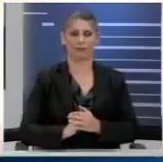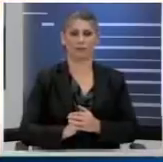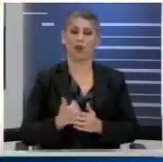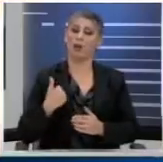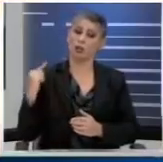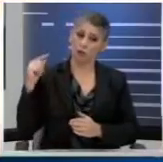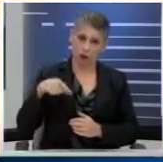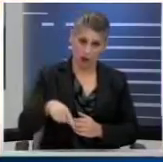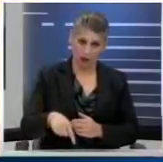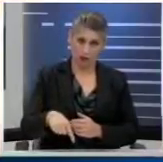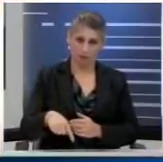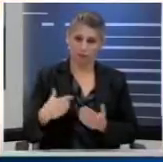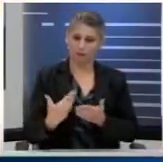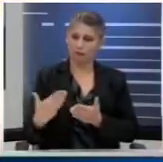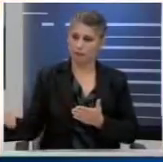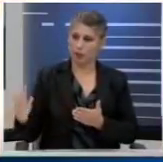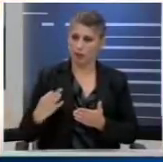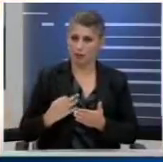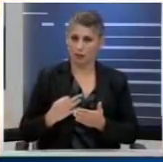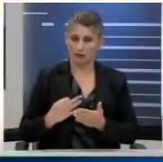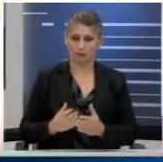Έρχομαι λοιπόν στο επιχείρημά σας.